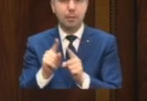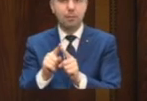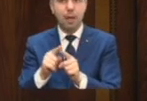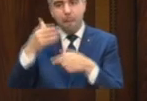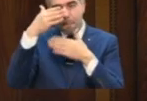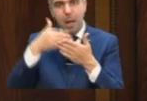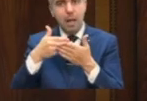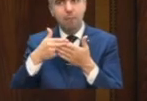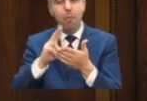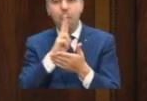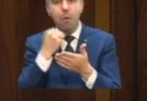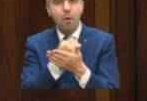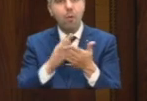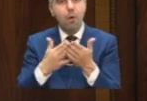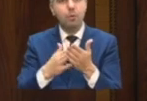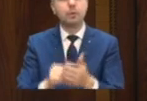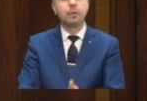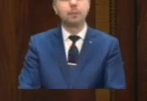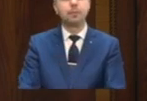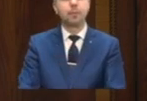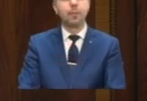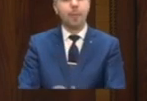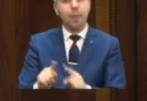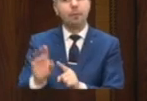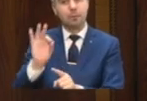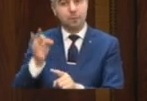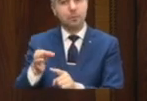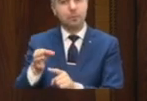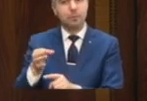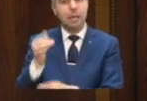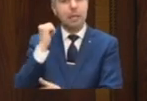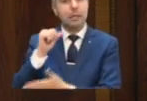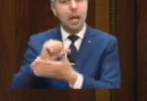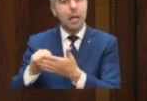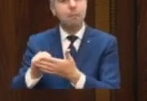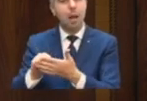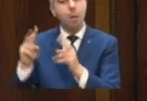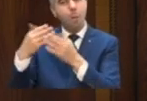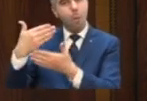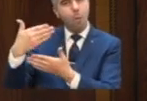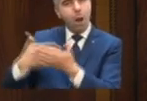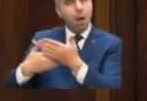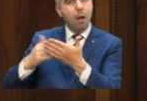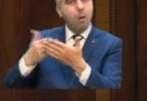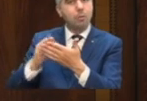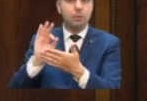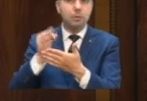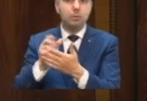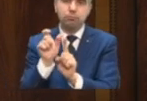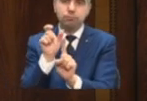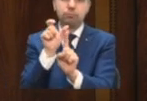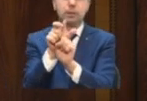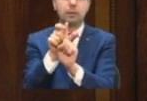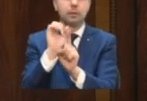الأنشطة، يعني بهدف ادخالها في الإطار المنظم والمقنن بشكل